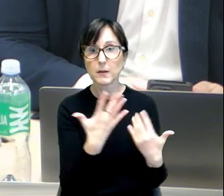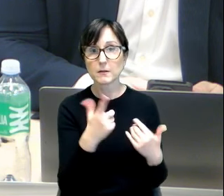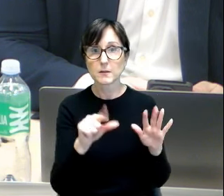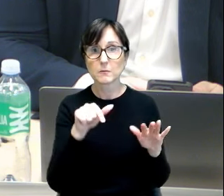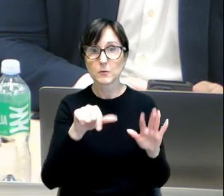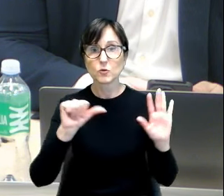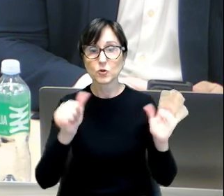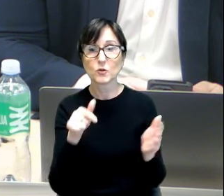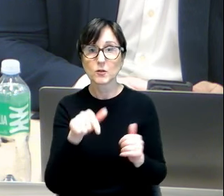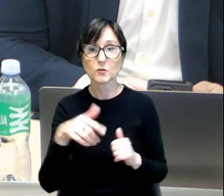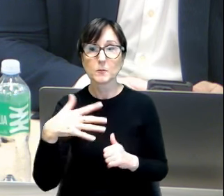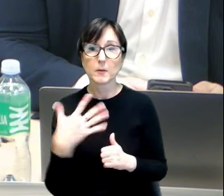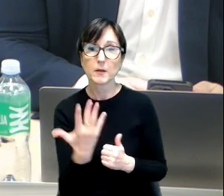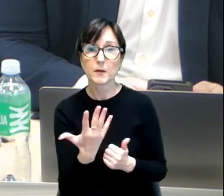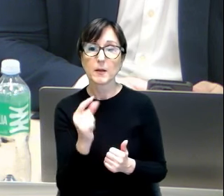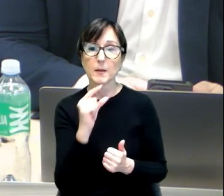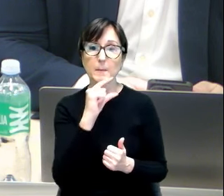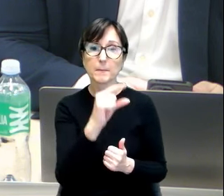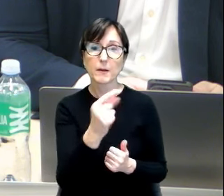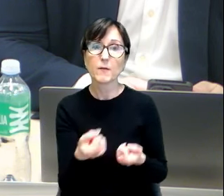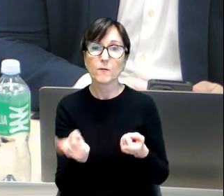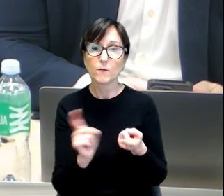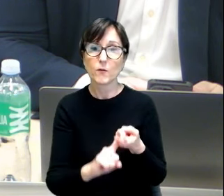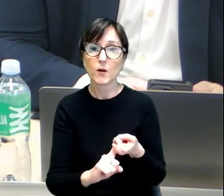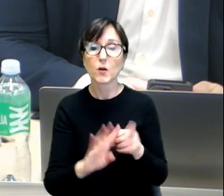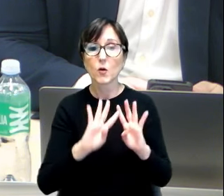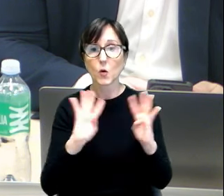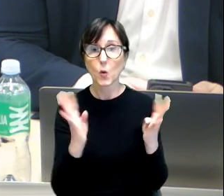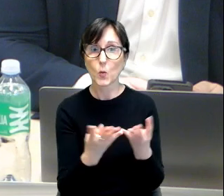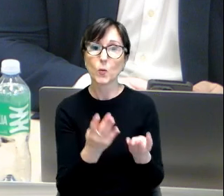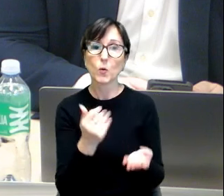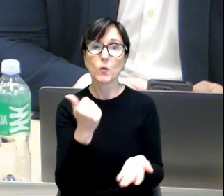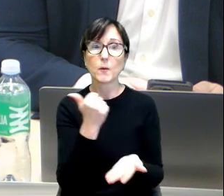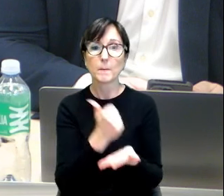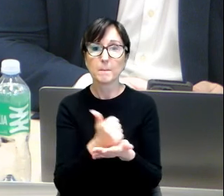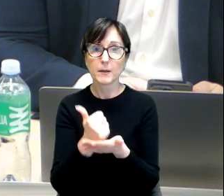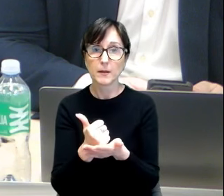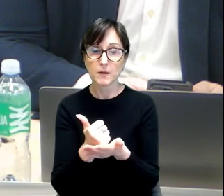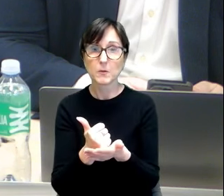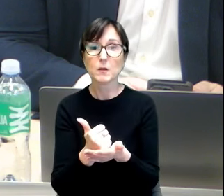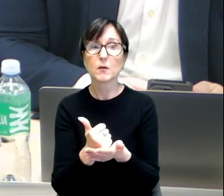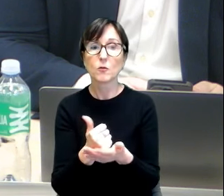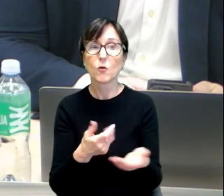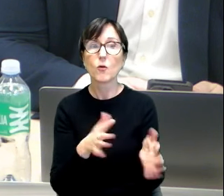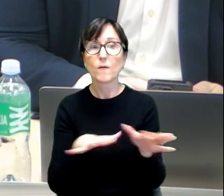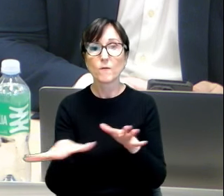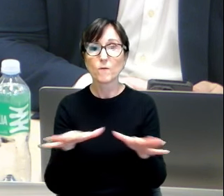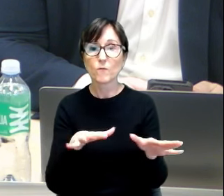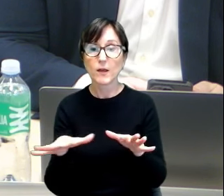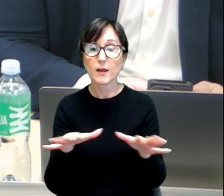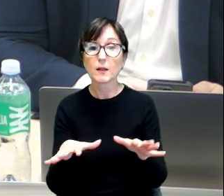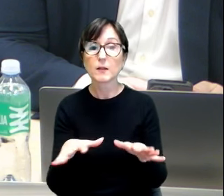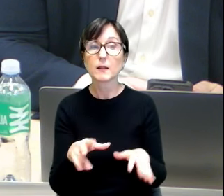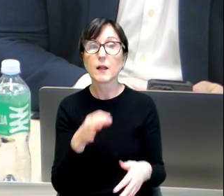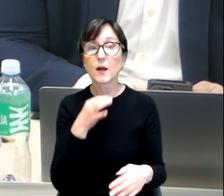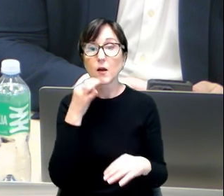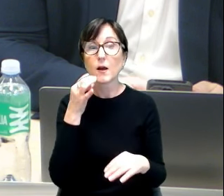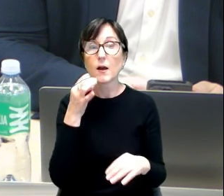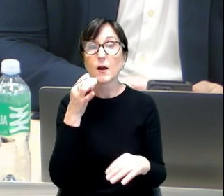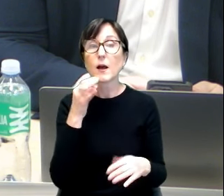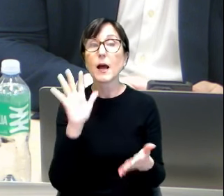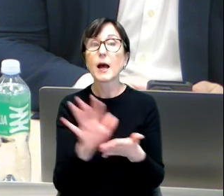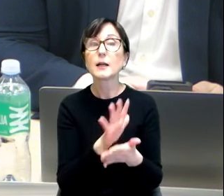37.6.5 punktas apibrėžiantis komitetų pirmininkų veiklą sako už komiteto veiklą atsiskaito